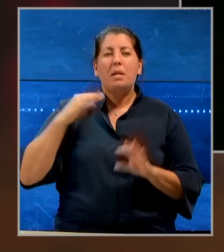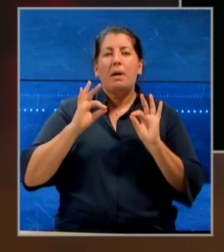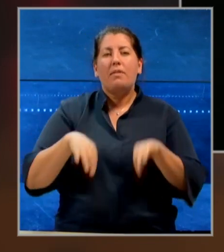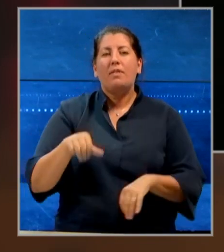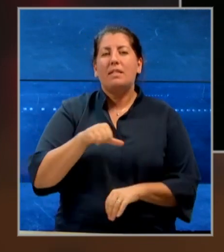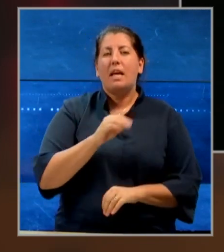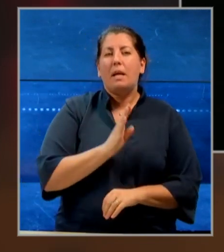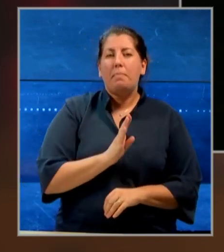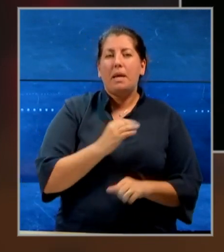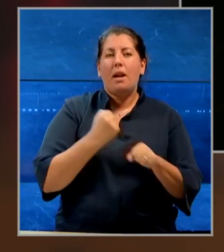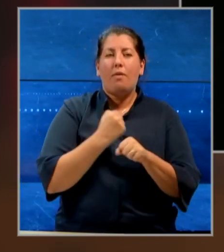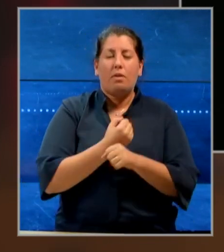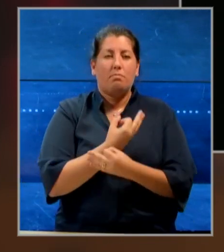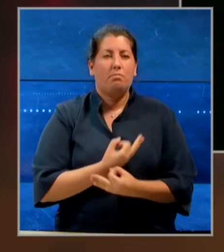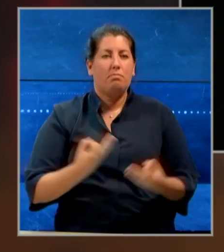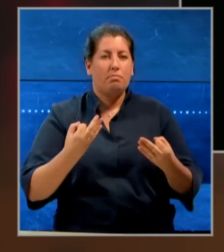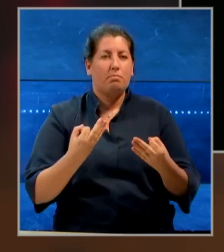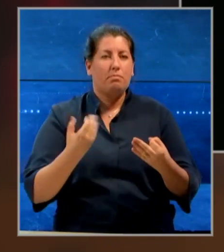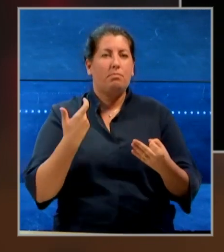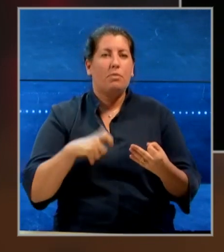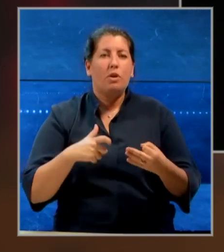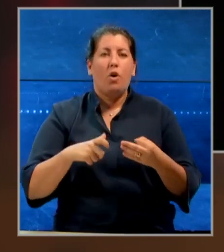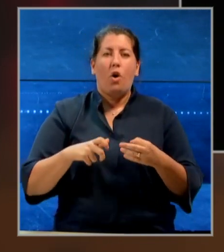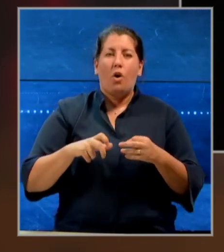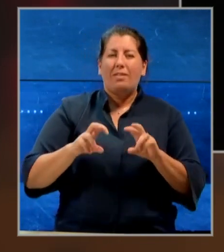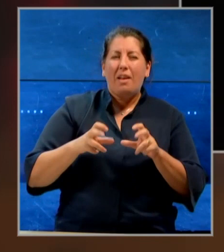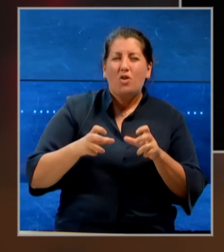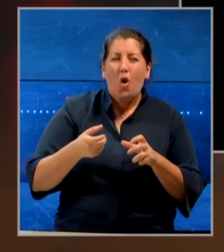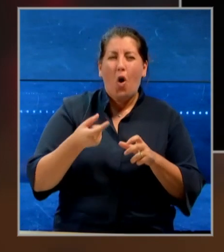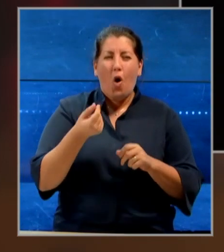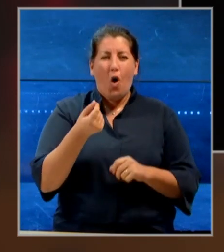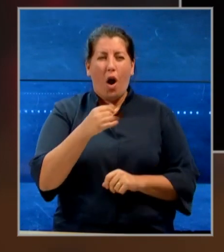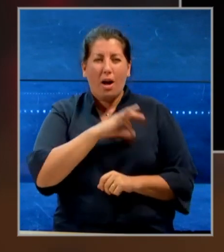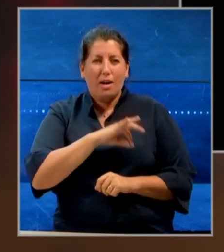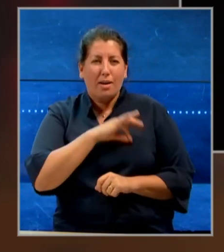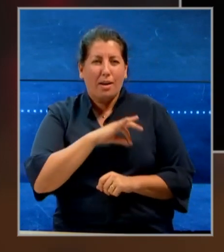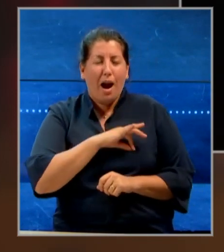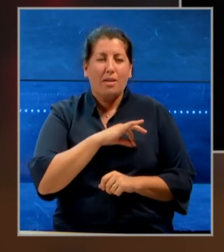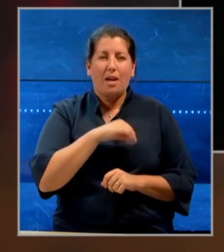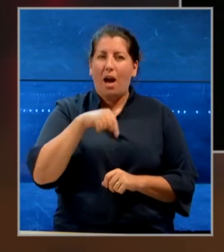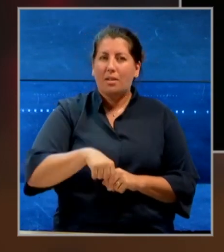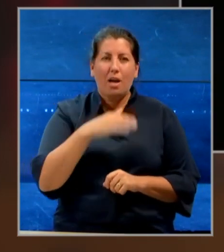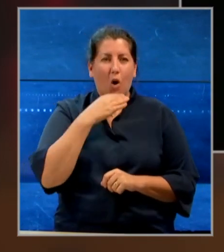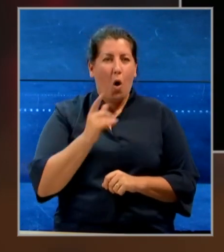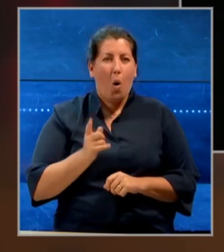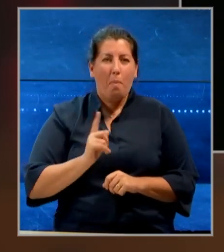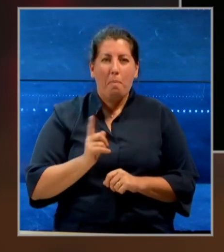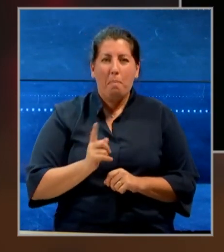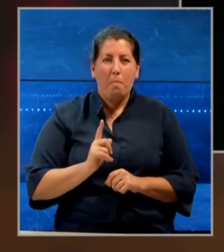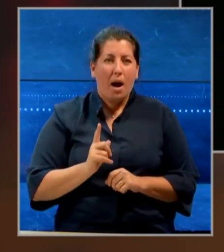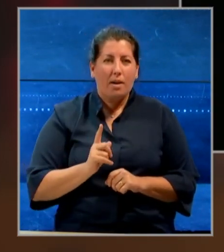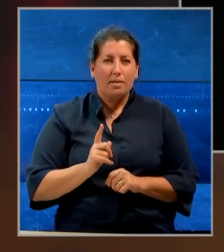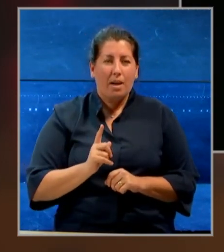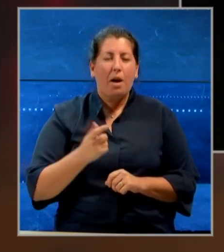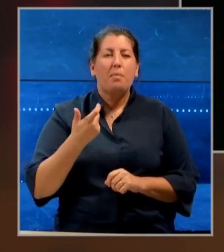a lavorare bene, perché comunque con le televisioni, con gli incassi, adesso non bastano più neanche quelli, perché quelle che vanno per la maggiore sono anche